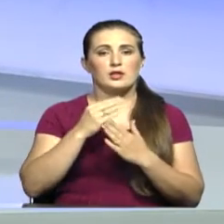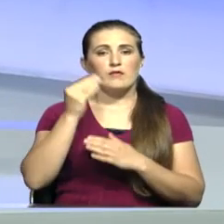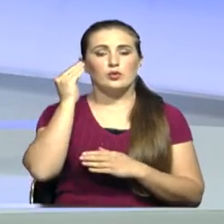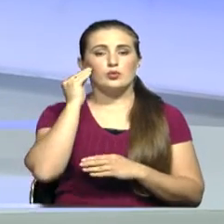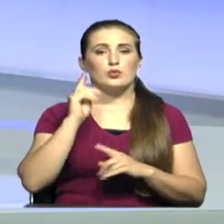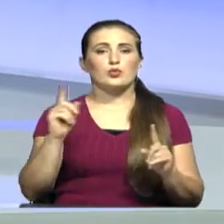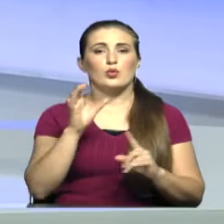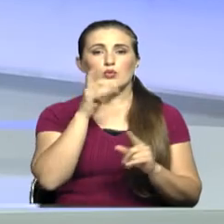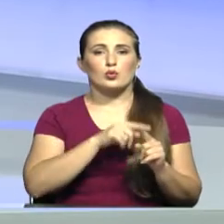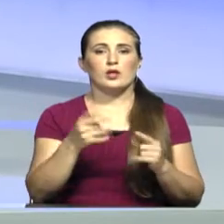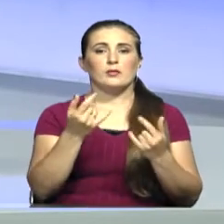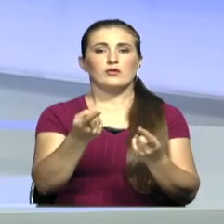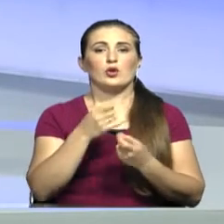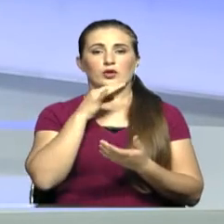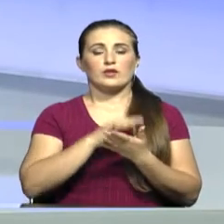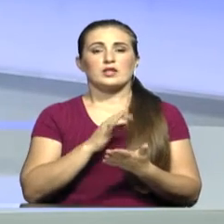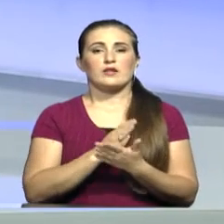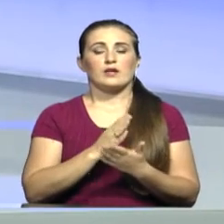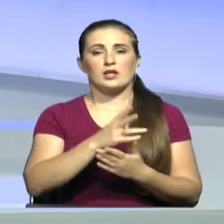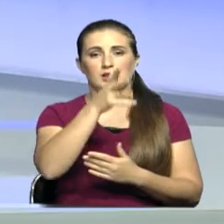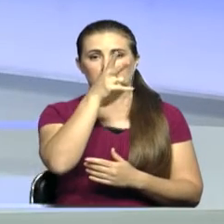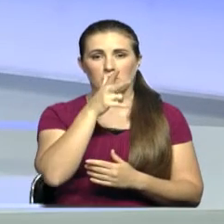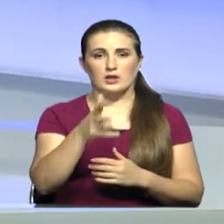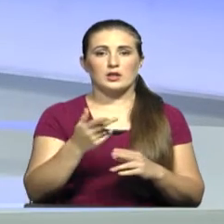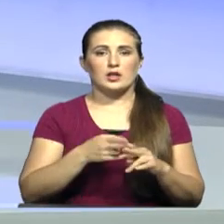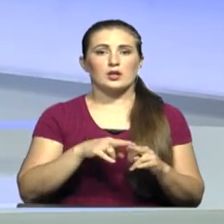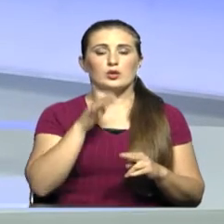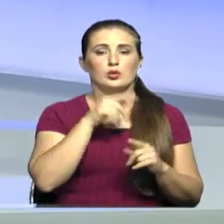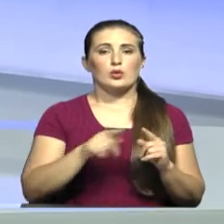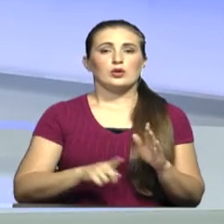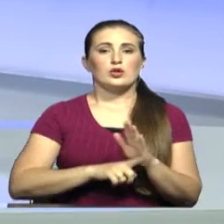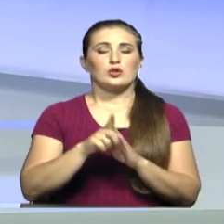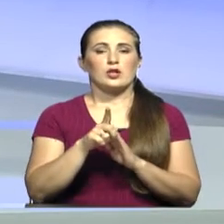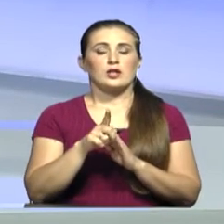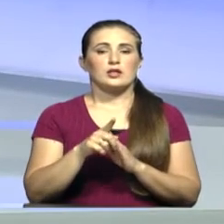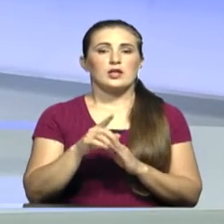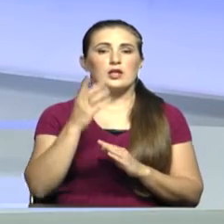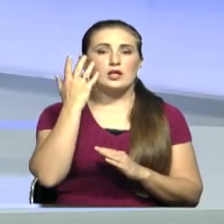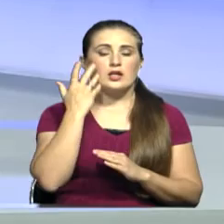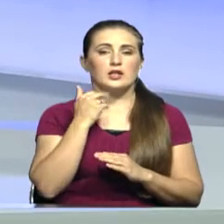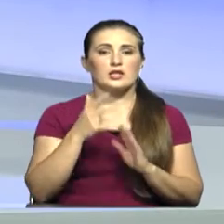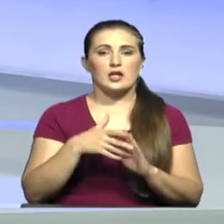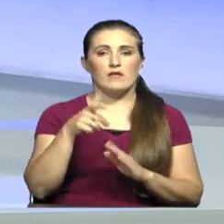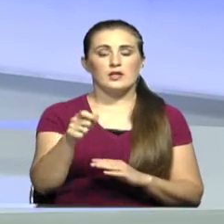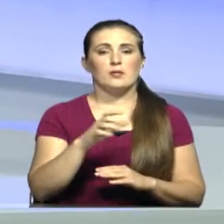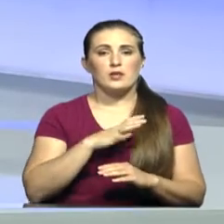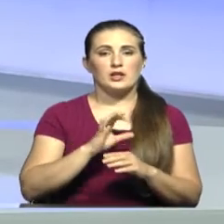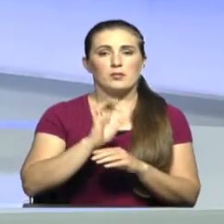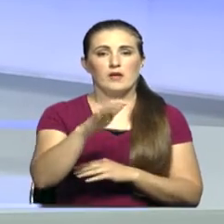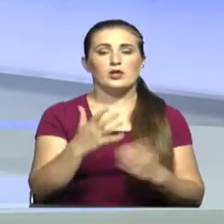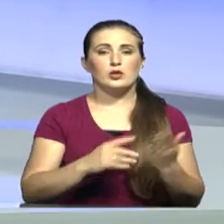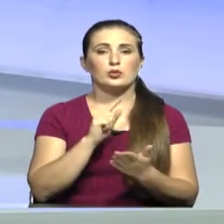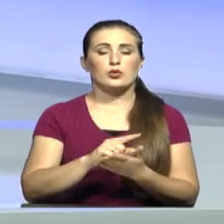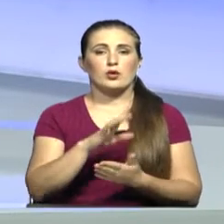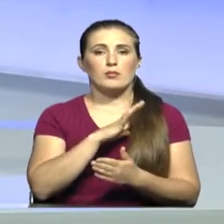для привлечения к ответственности составляет 3 месяца. Данный срок начинает течь с того момента, когда заявителю был направлен, либо должен был